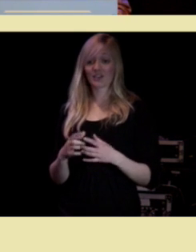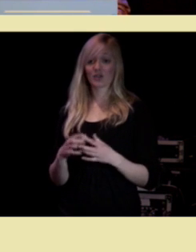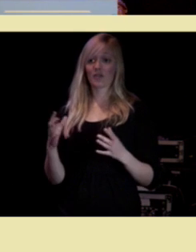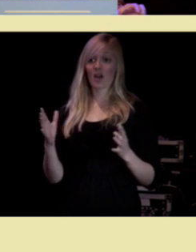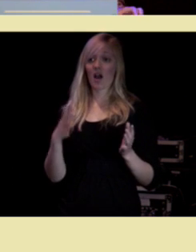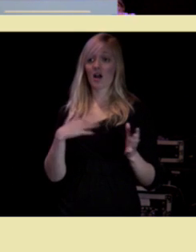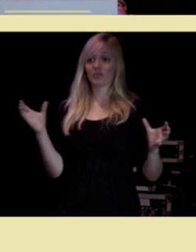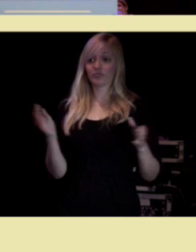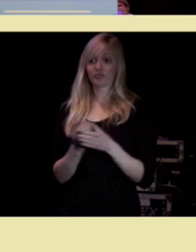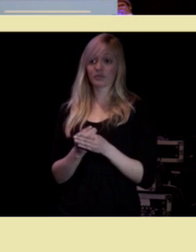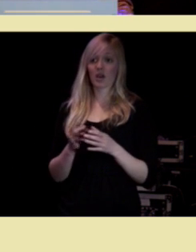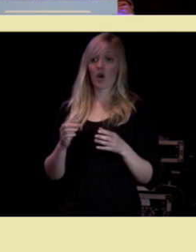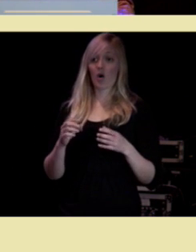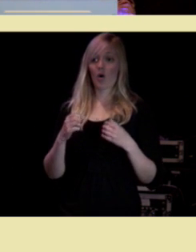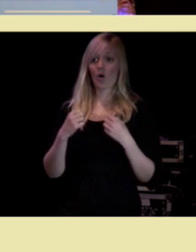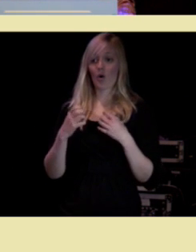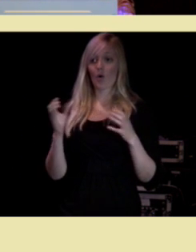samorganisere.